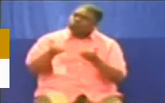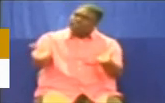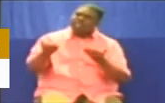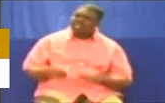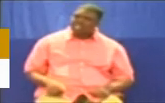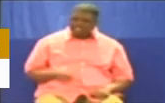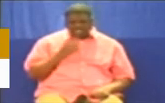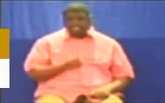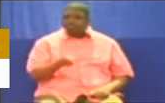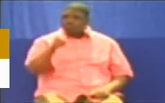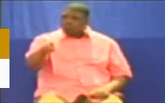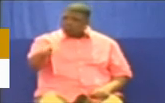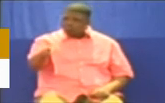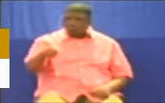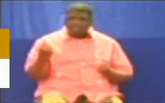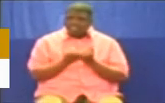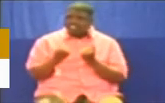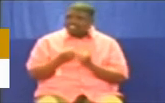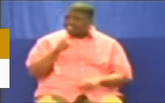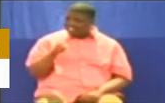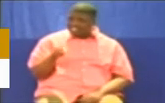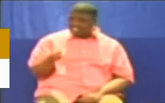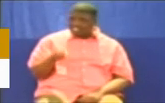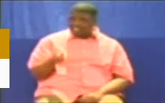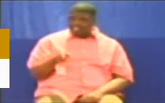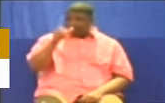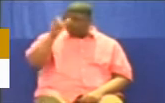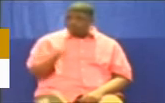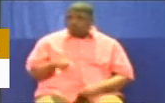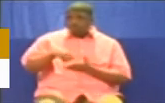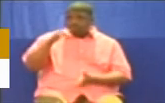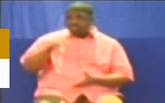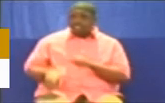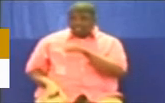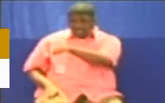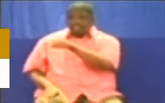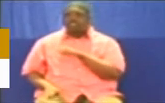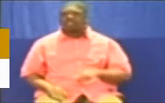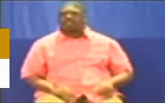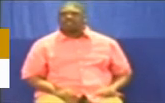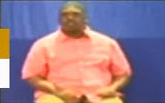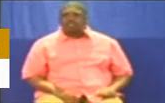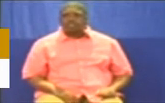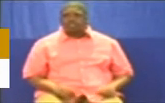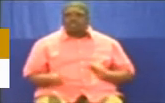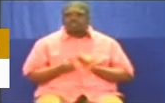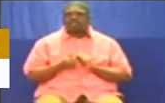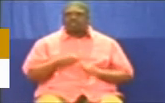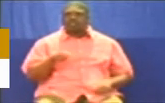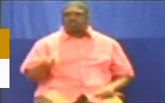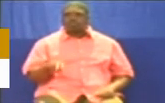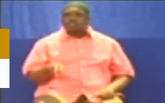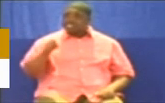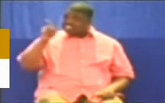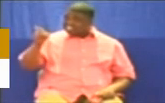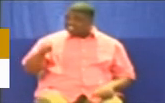nikasema huyu inaelekea aliyetengeneza hizi terms hizi ni mtu ambaye ana maslahi na na hiki kitu, na nyinyi